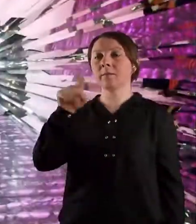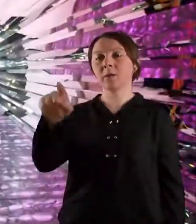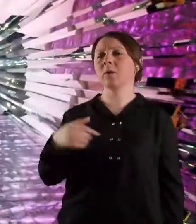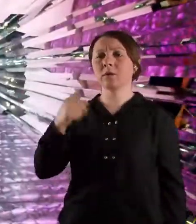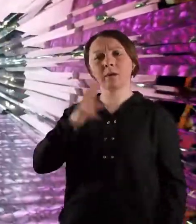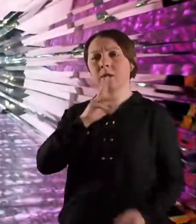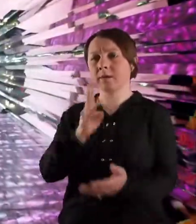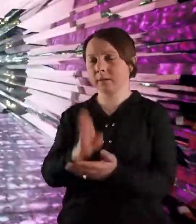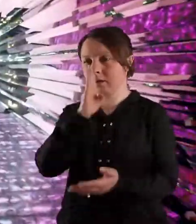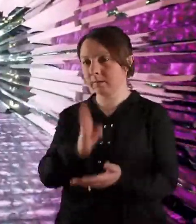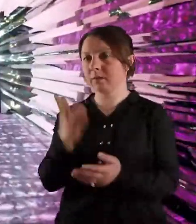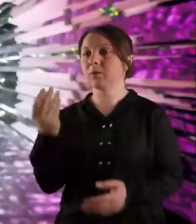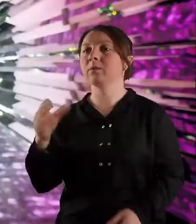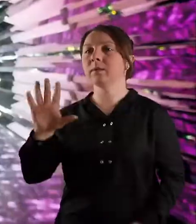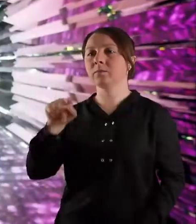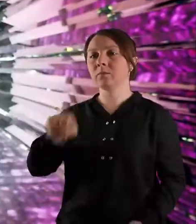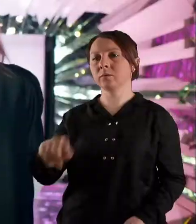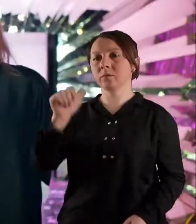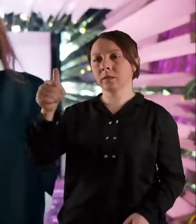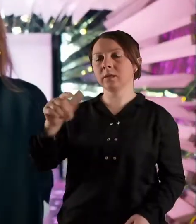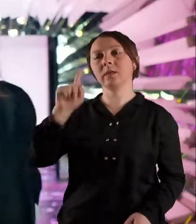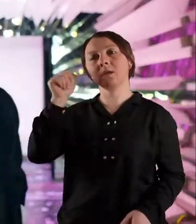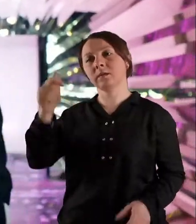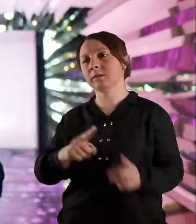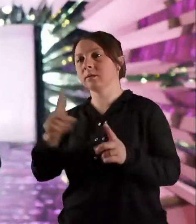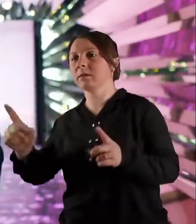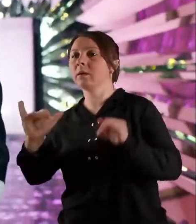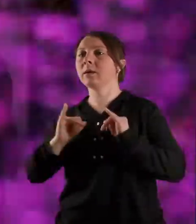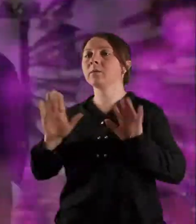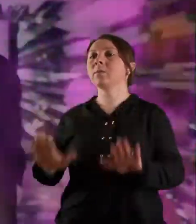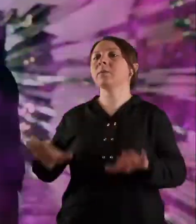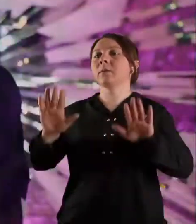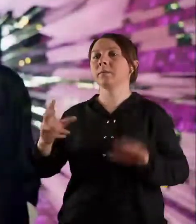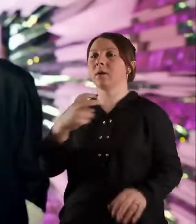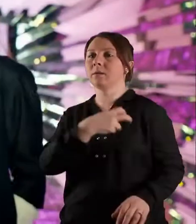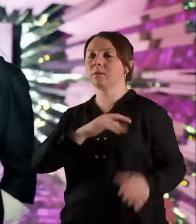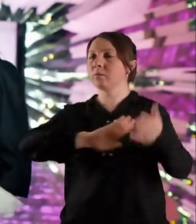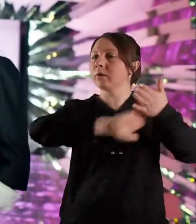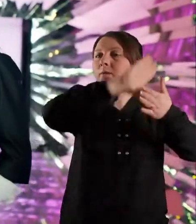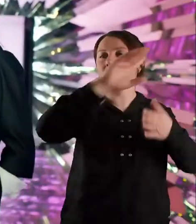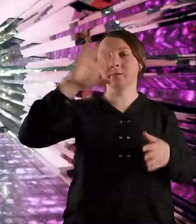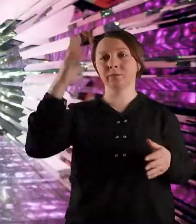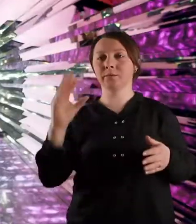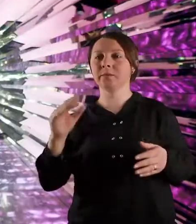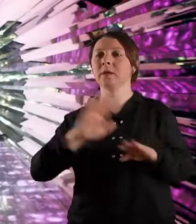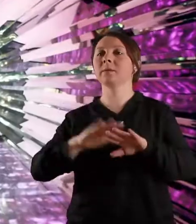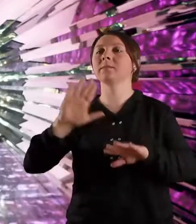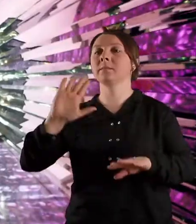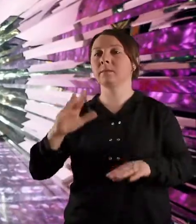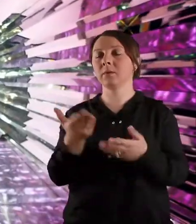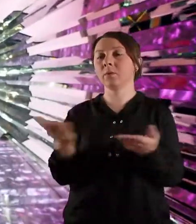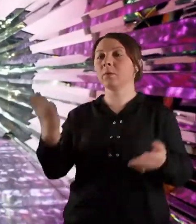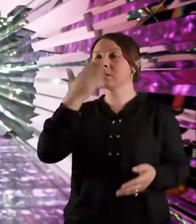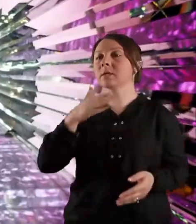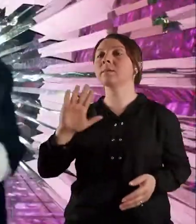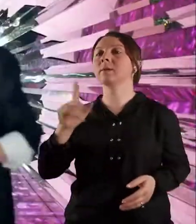Ben o kadar emin olamam, bugünden yarına rahat duramam. Aşkı duvarıma süs yapamam,